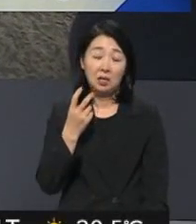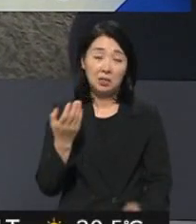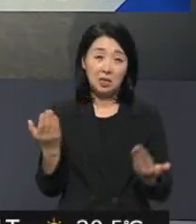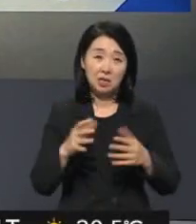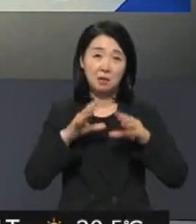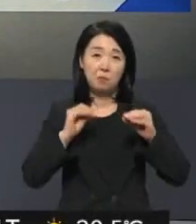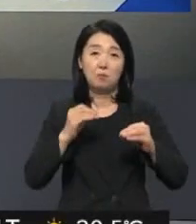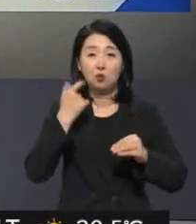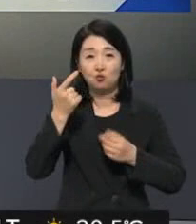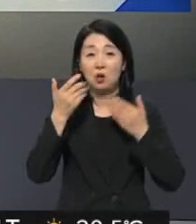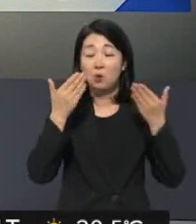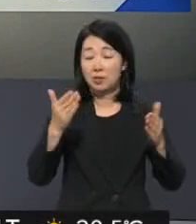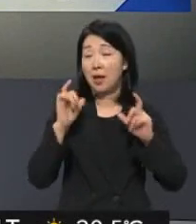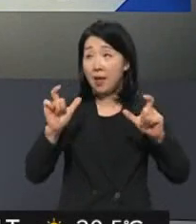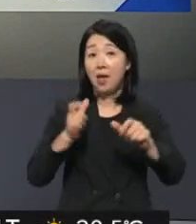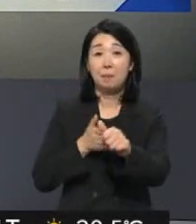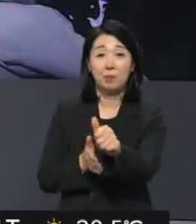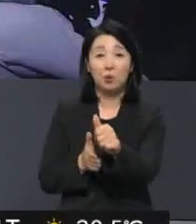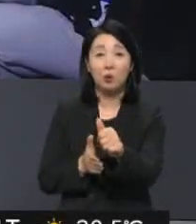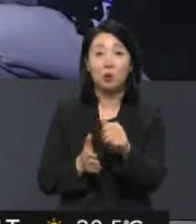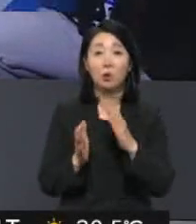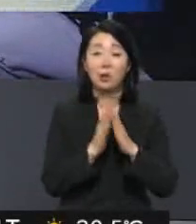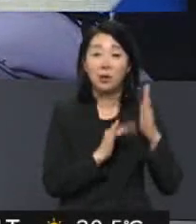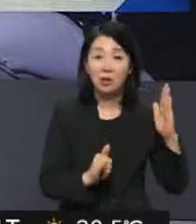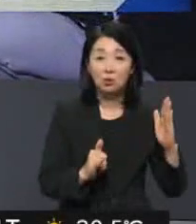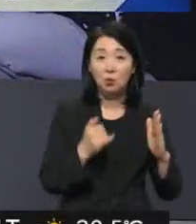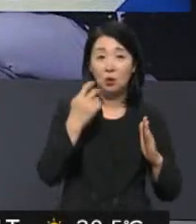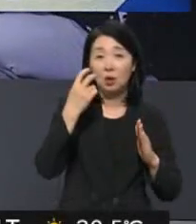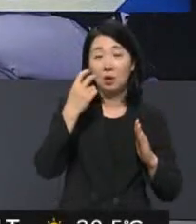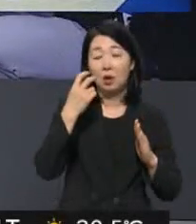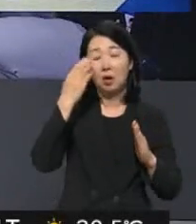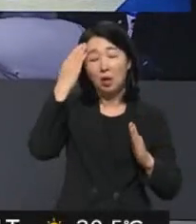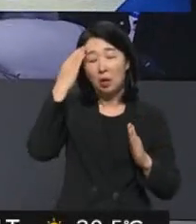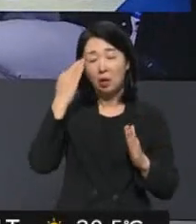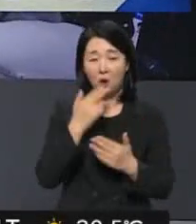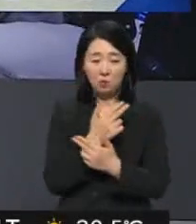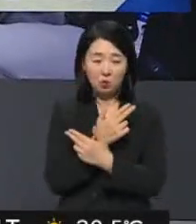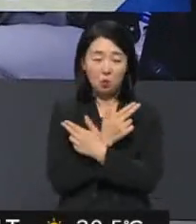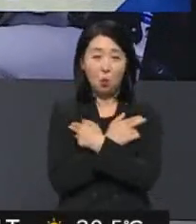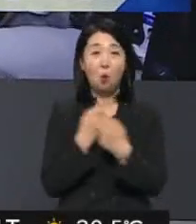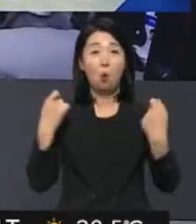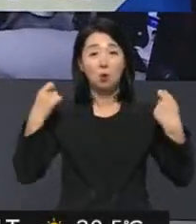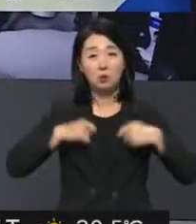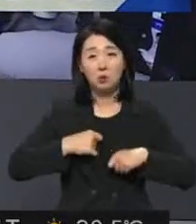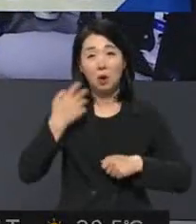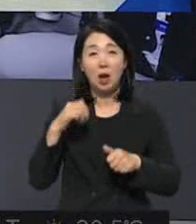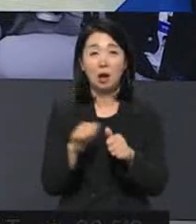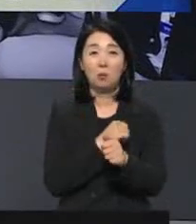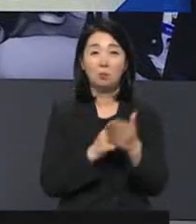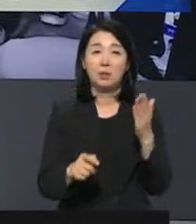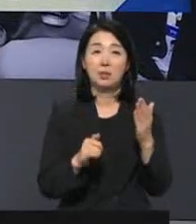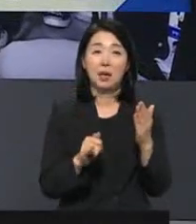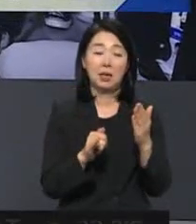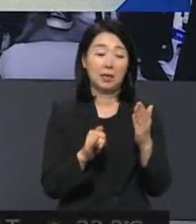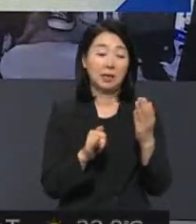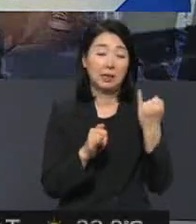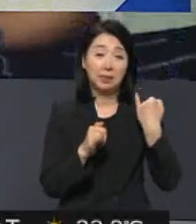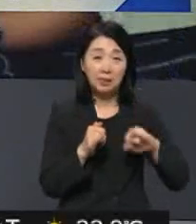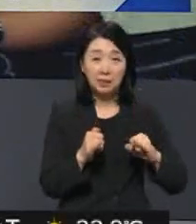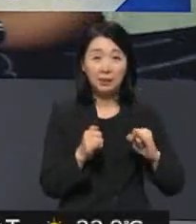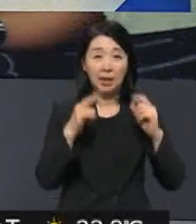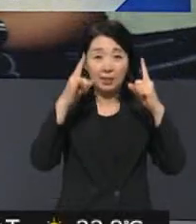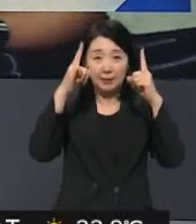징계를 내릴 것을 건의했는데요. 오늘 유족은 검은 상복을 입고 학폭 피해자인 딸의 영정 사진을 든 채 변협